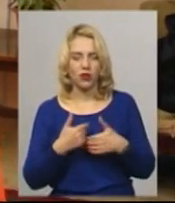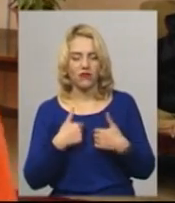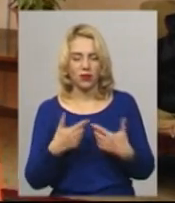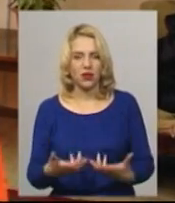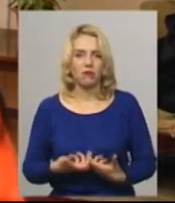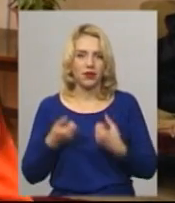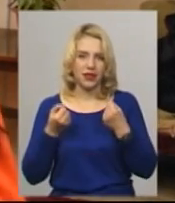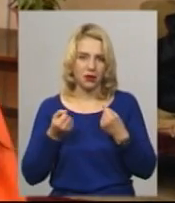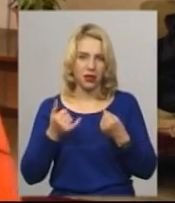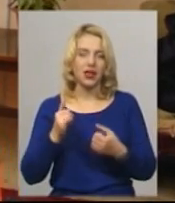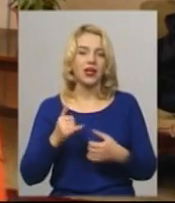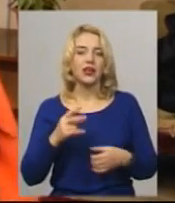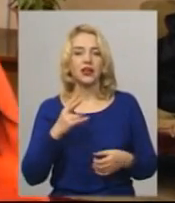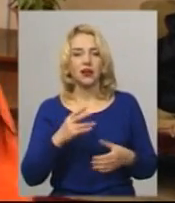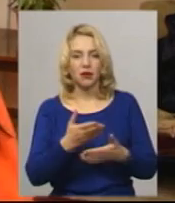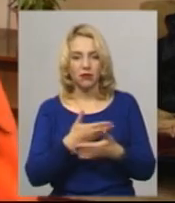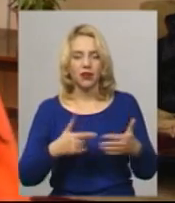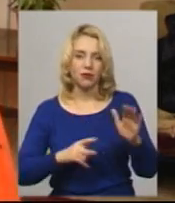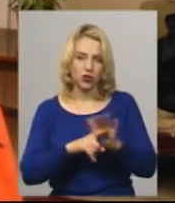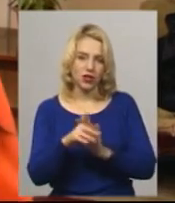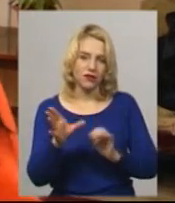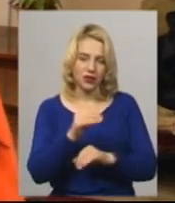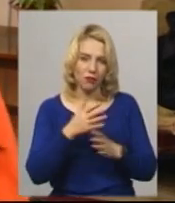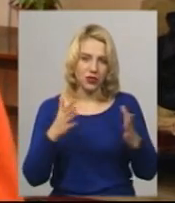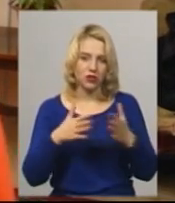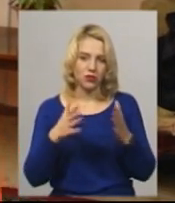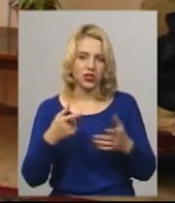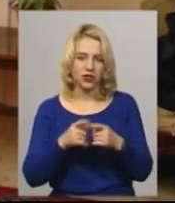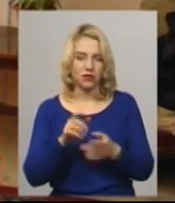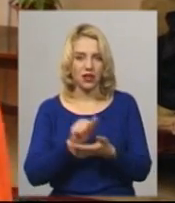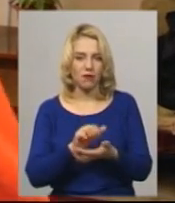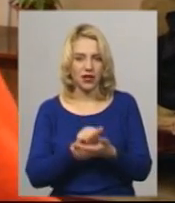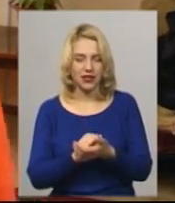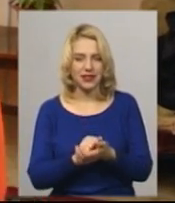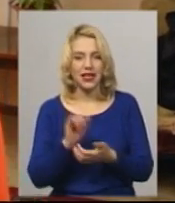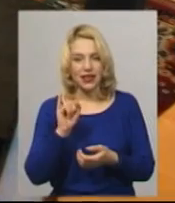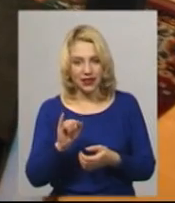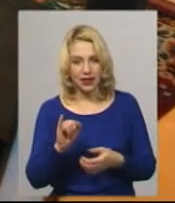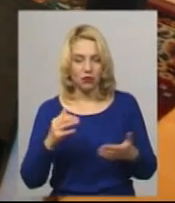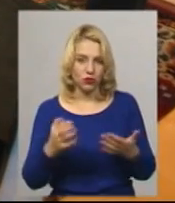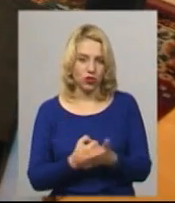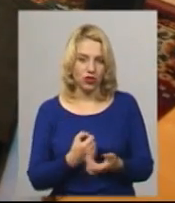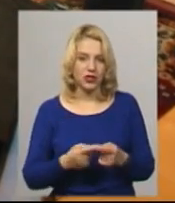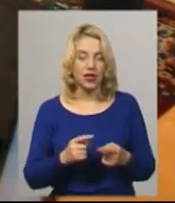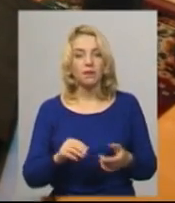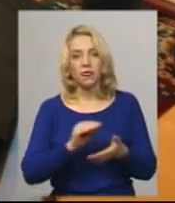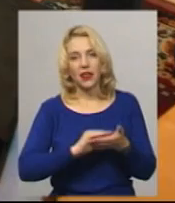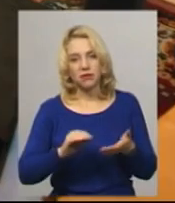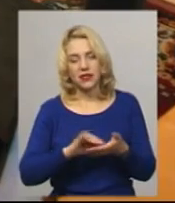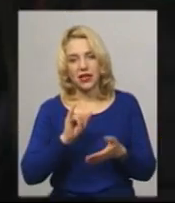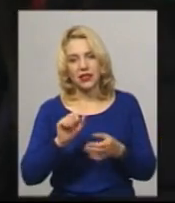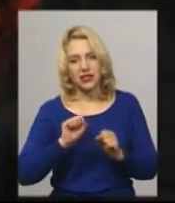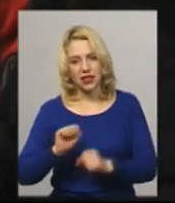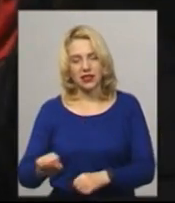підтримали. І ми почали все більше і більше з цим займатися. І вийшло. Написати і захистити проєкт